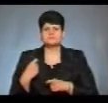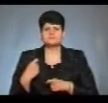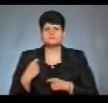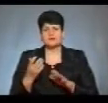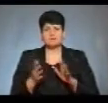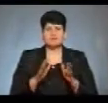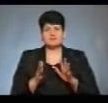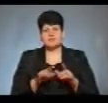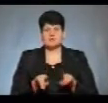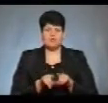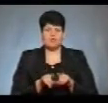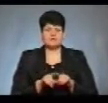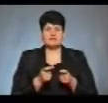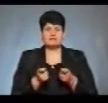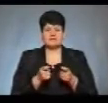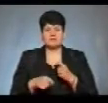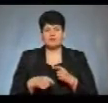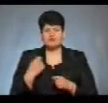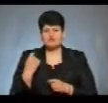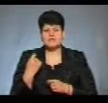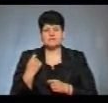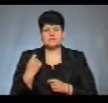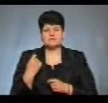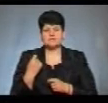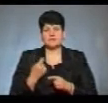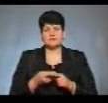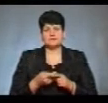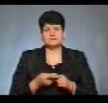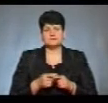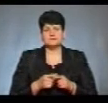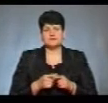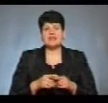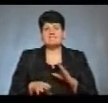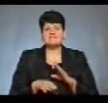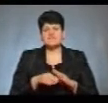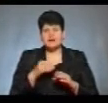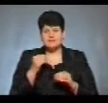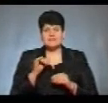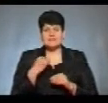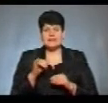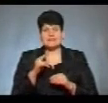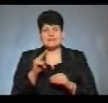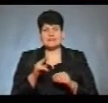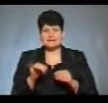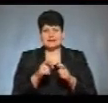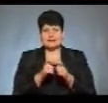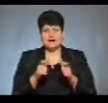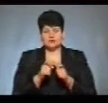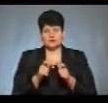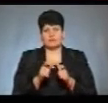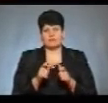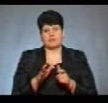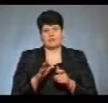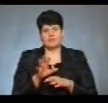більш-менш похожі на адміністративні правопорушення, але такими не сталися. На виборах за ID-карткою та з протермінованими фото у паспорті